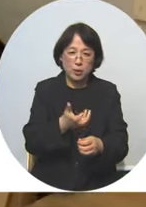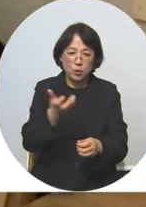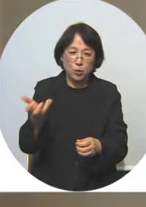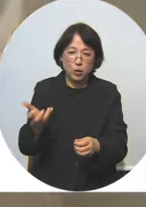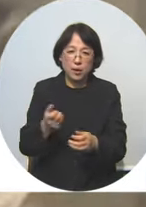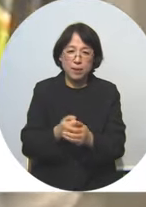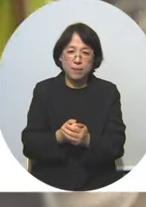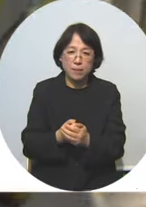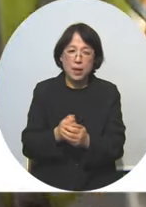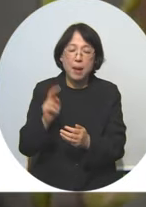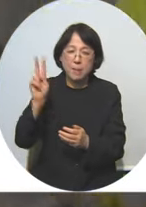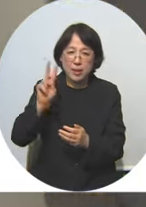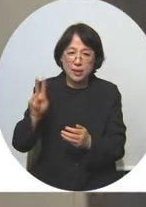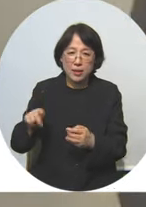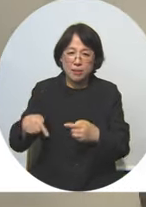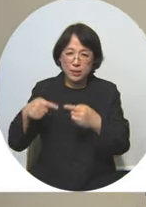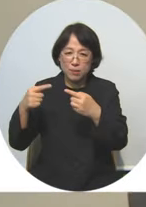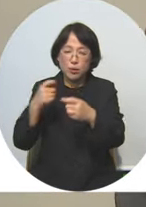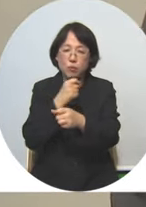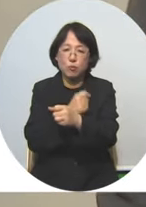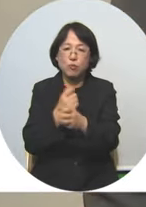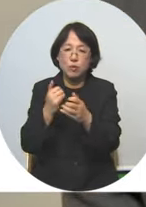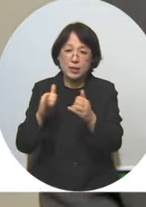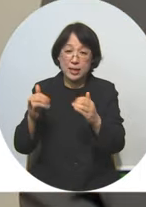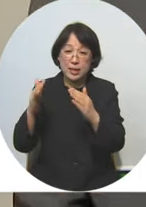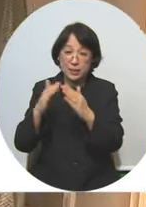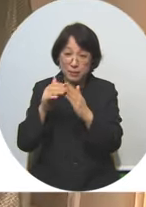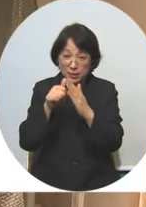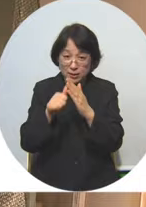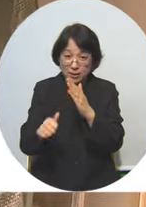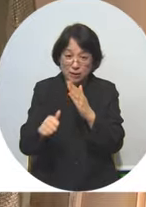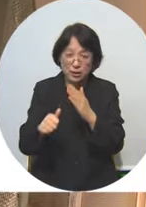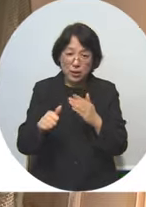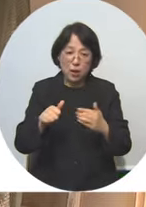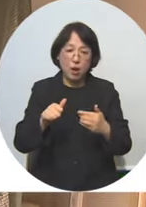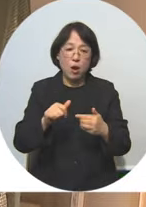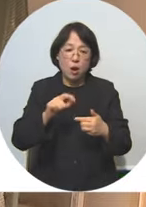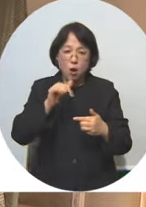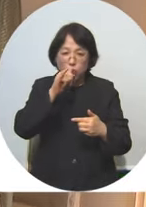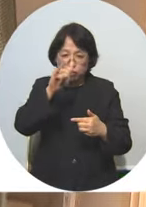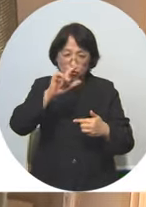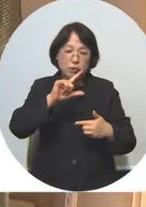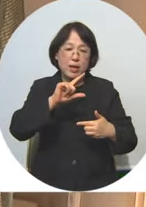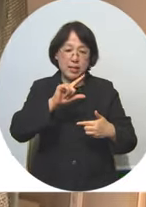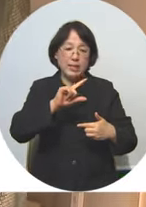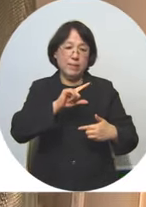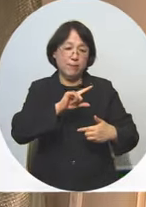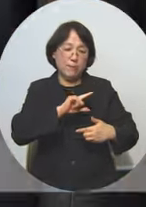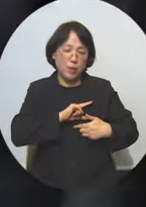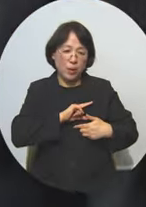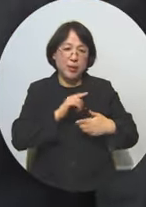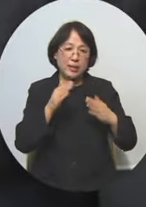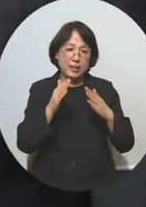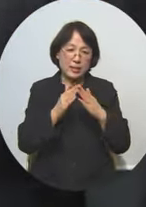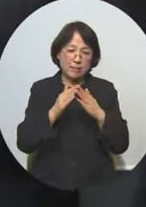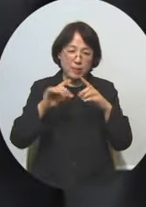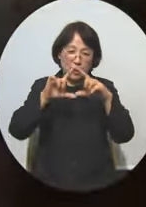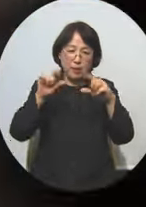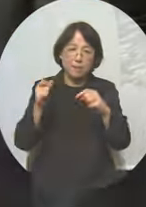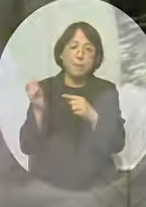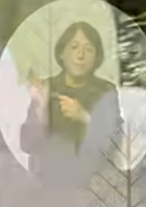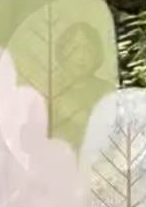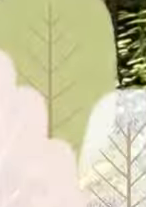유공자 이모 씨 자택에서 명품집 1호 현판식을 열고 국가를 위한 헌신에 감사를 표했습니다.